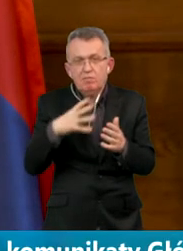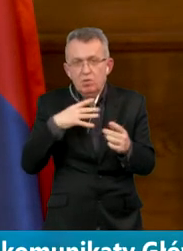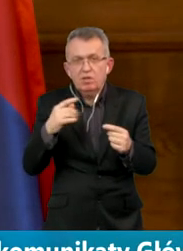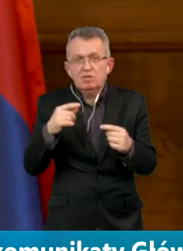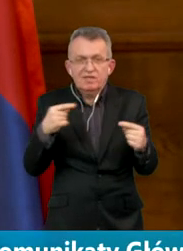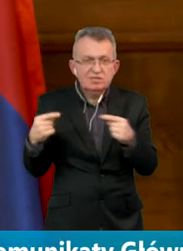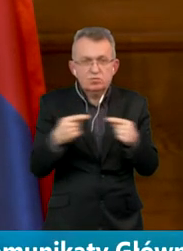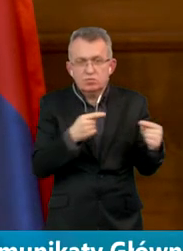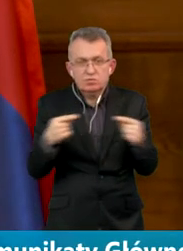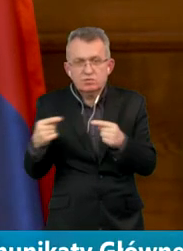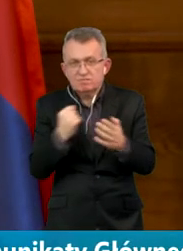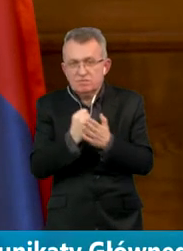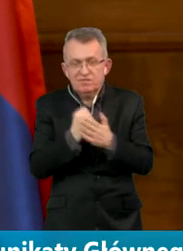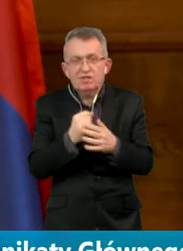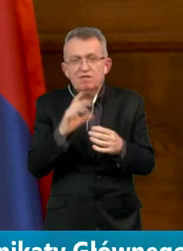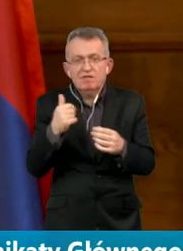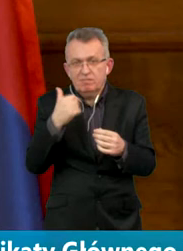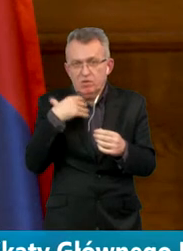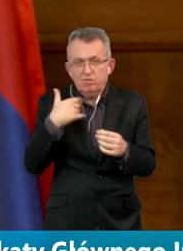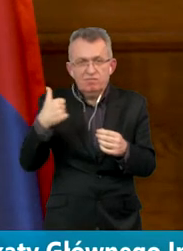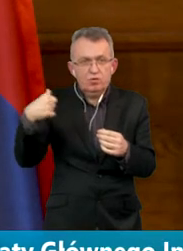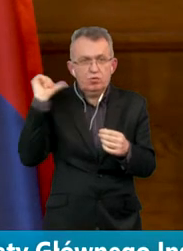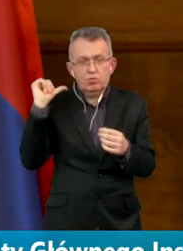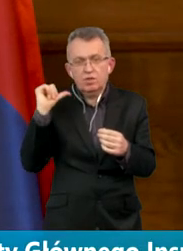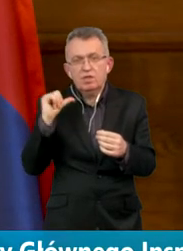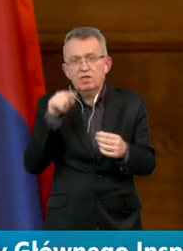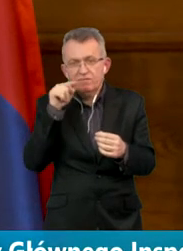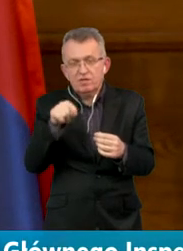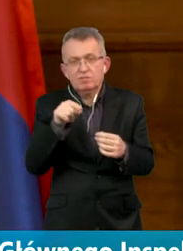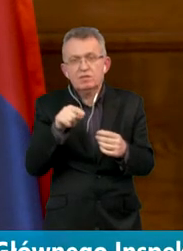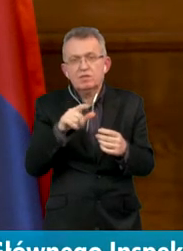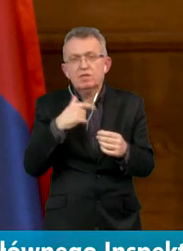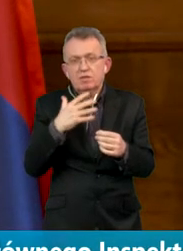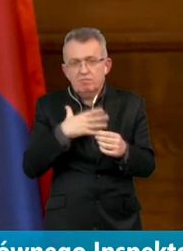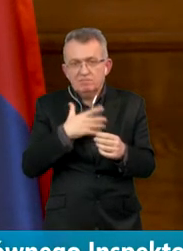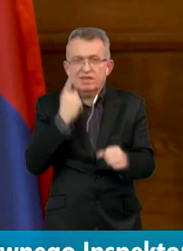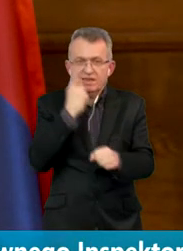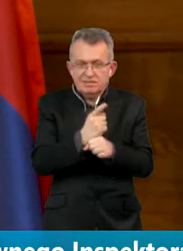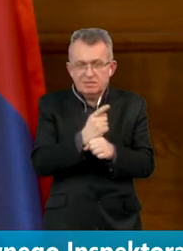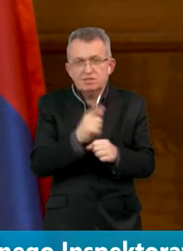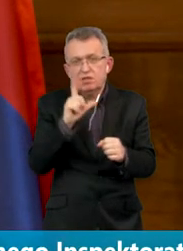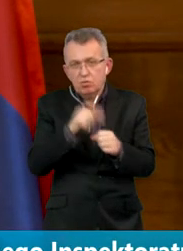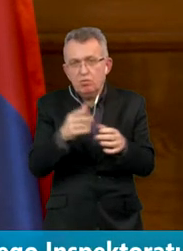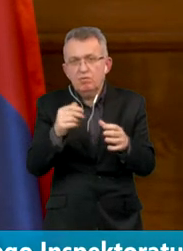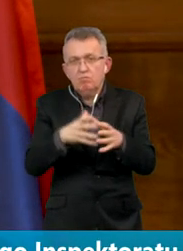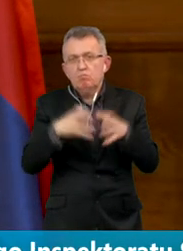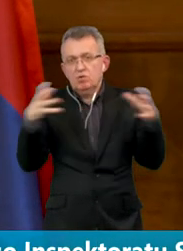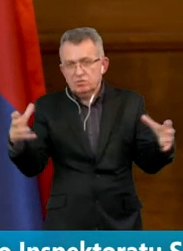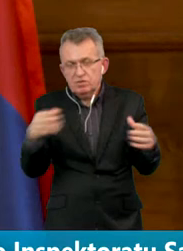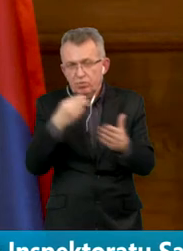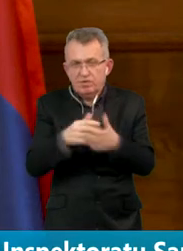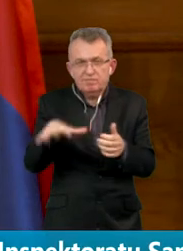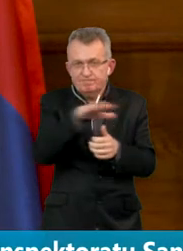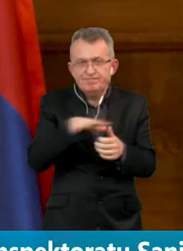dyskusji w zeszłym roku. Wówczas podjęliśmy decyzję co do jej poszerzenia i też